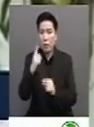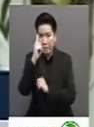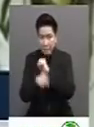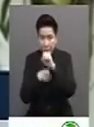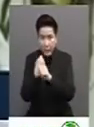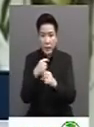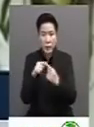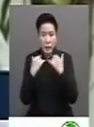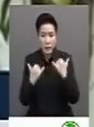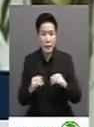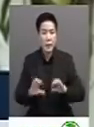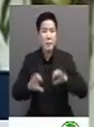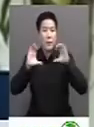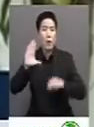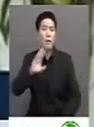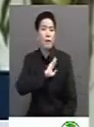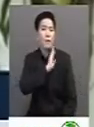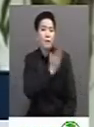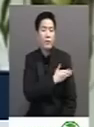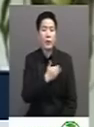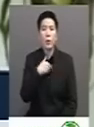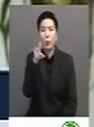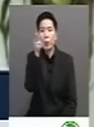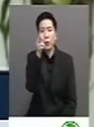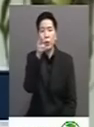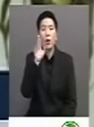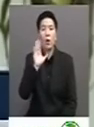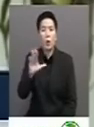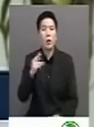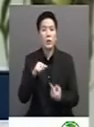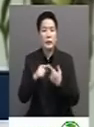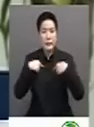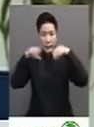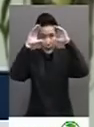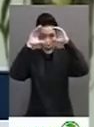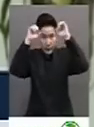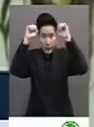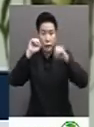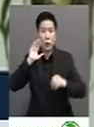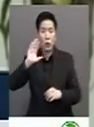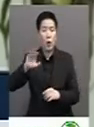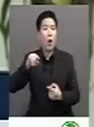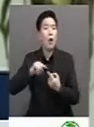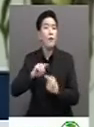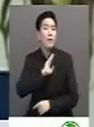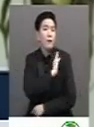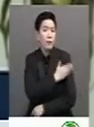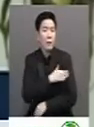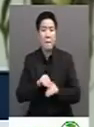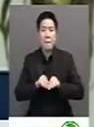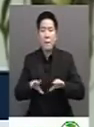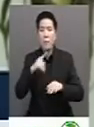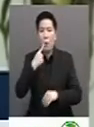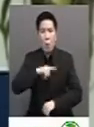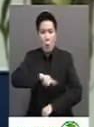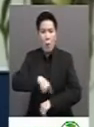ค่ะตอนนี้รัฐบาลของฟิลิปปินส์ออกมาเผยแพร่วิดีโอของประธานาธิบดีโรดริโกดูเตเตทางออนไลน์เขาบอกว่าต้องใช้เ